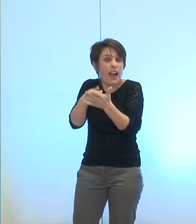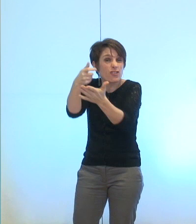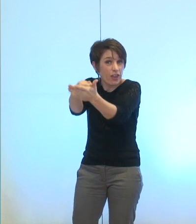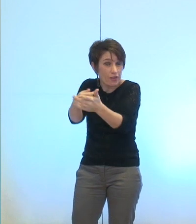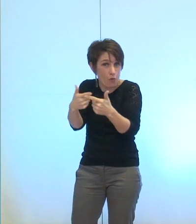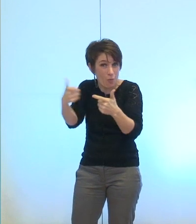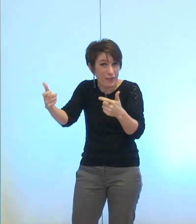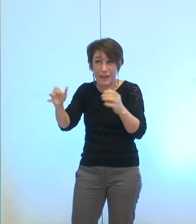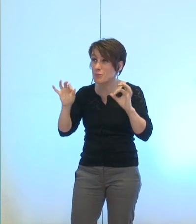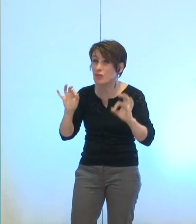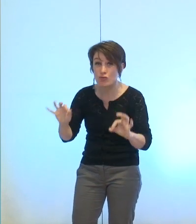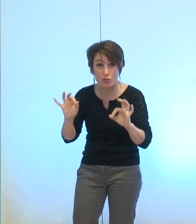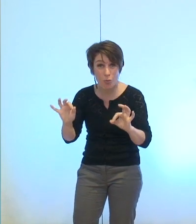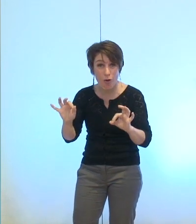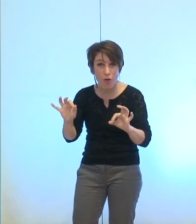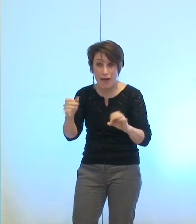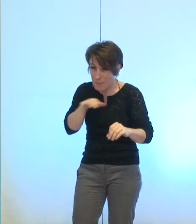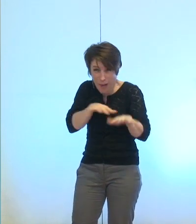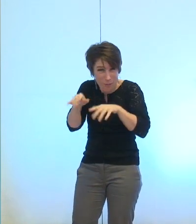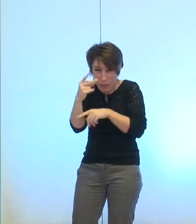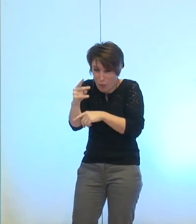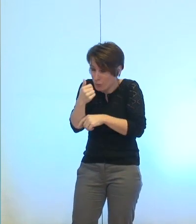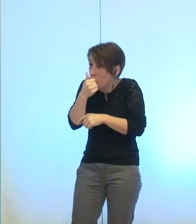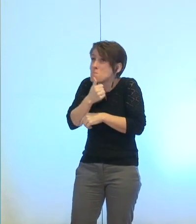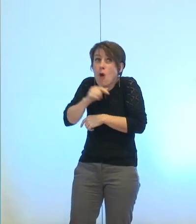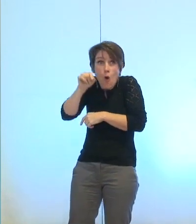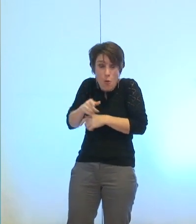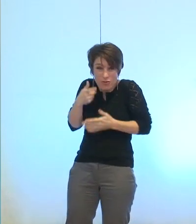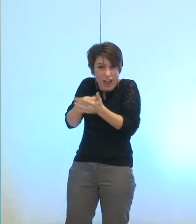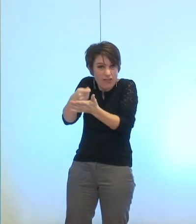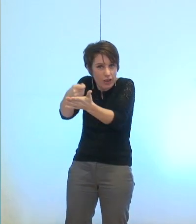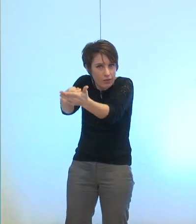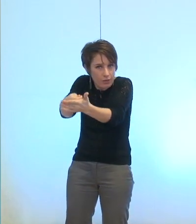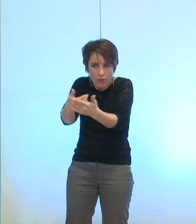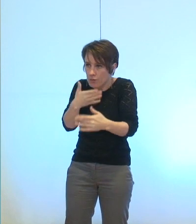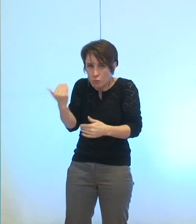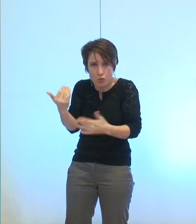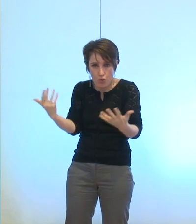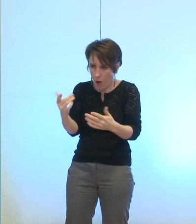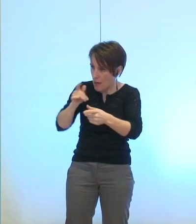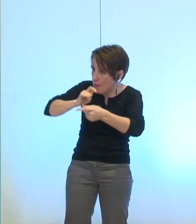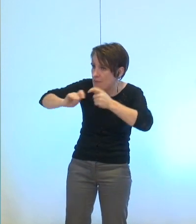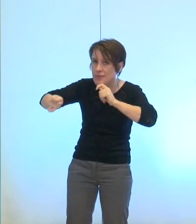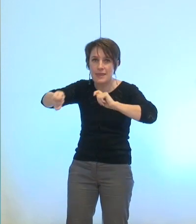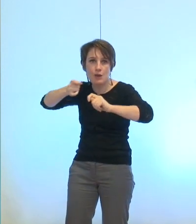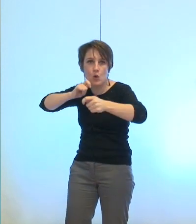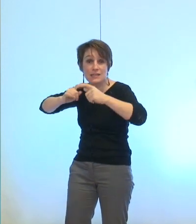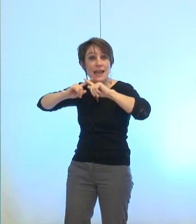procédé de la sorte que vous êtes obligé de faire ça si vous étiez rentré en négociation